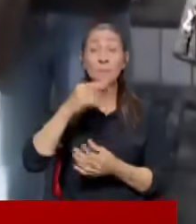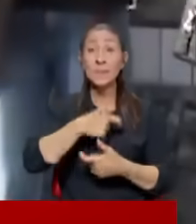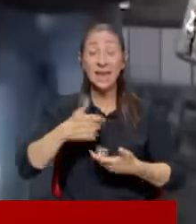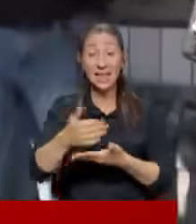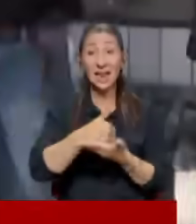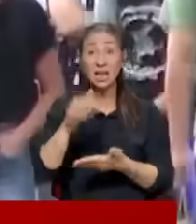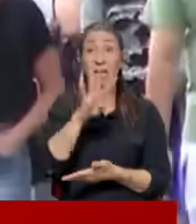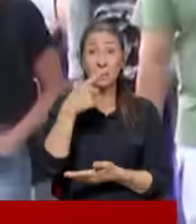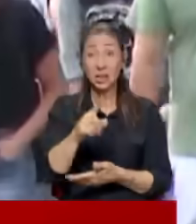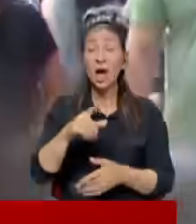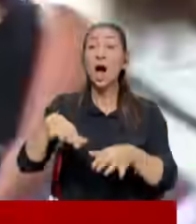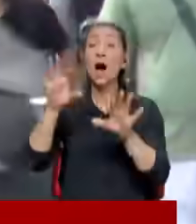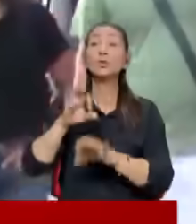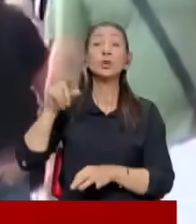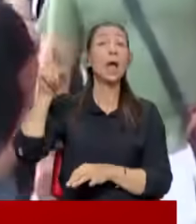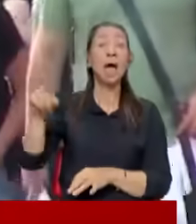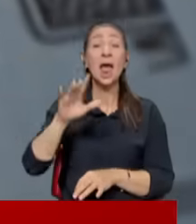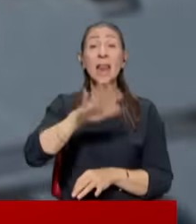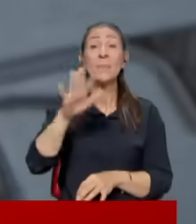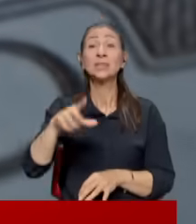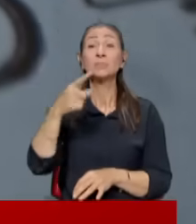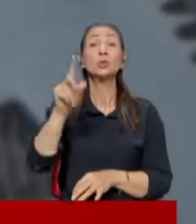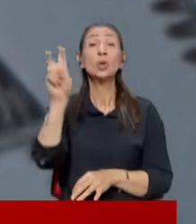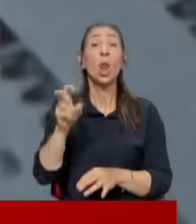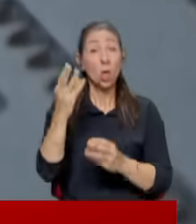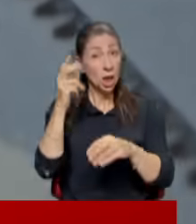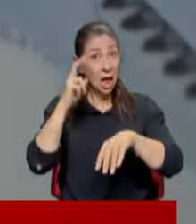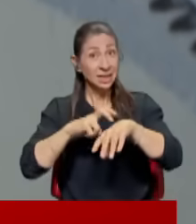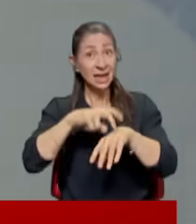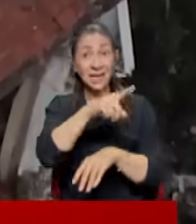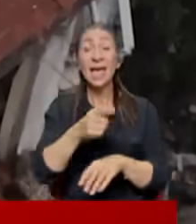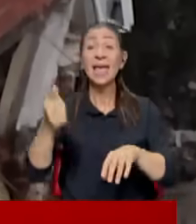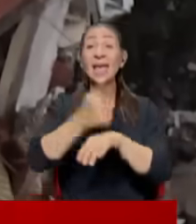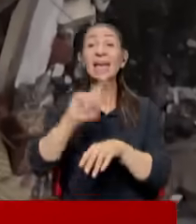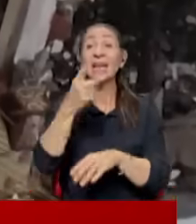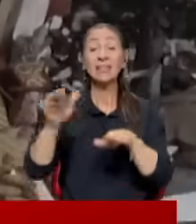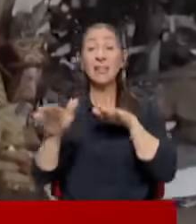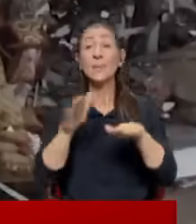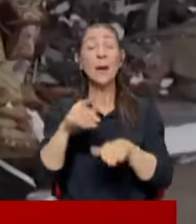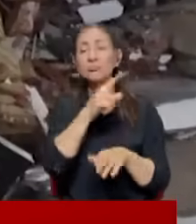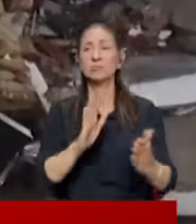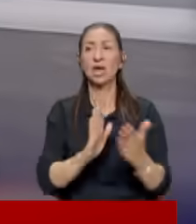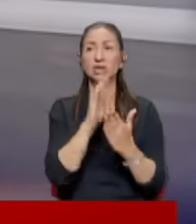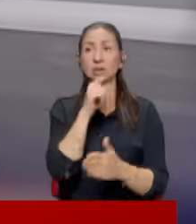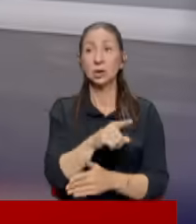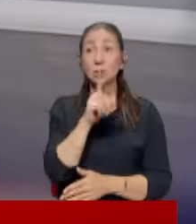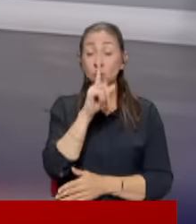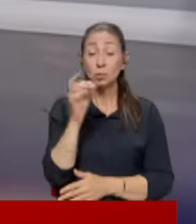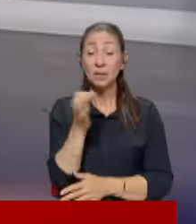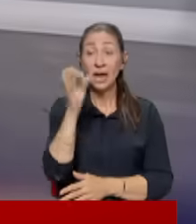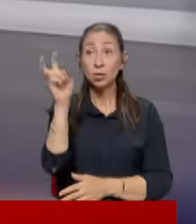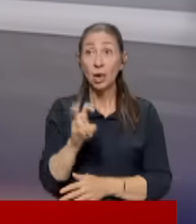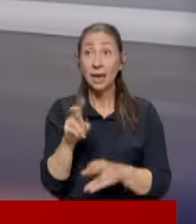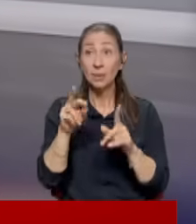milli gelirin 40 bin, Avustralya'da 55 bin dolar olduğunu hatırlattı. İktidarın deprem gerekçesine de karşı çıktı. 100 milyar